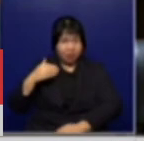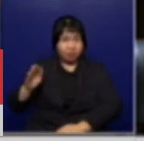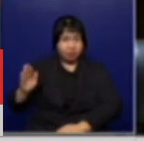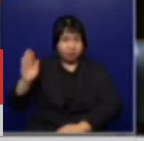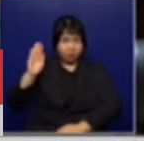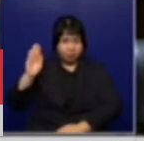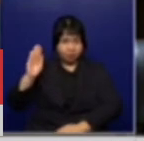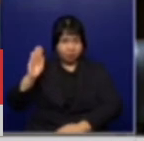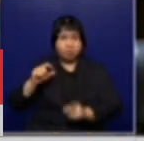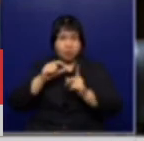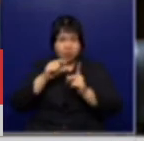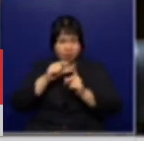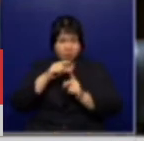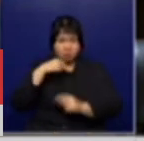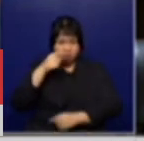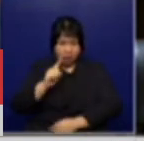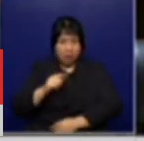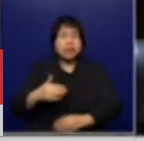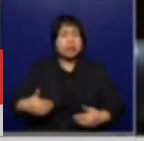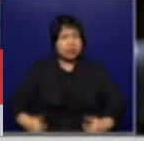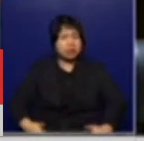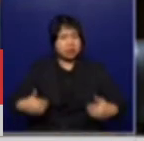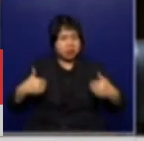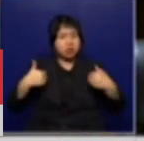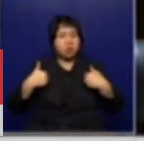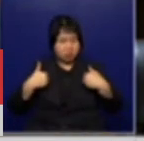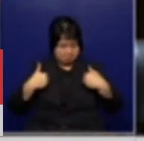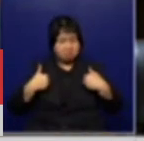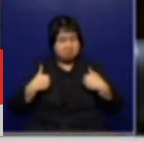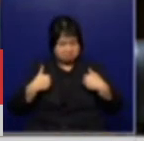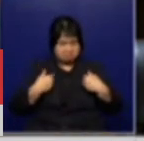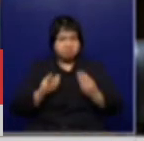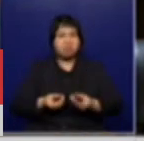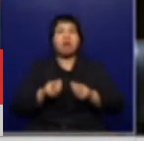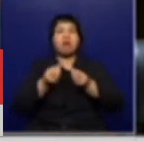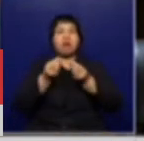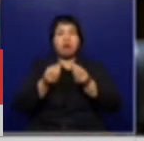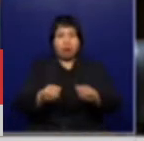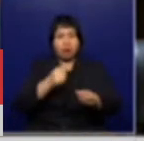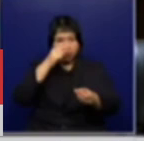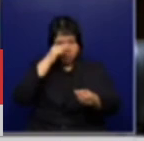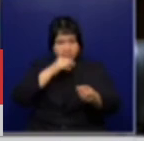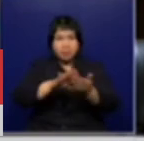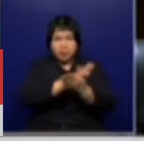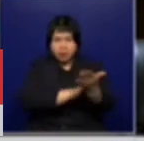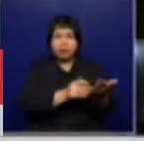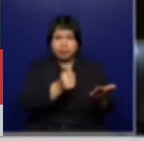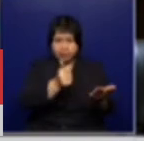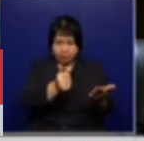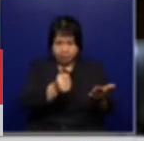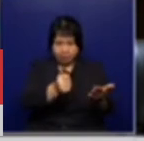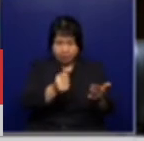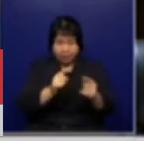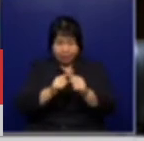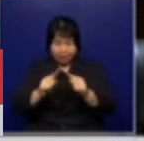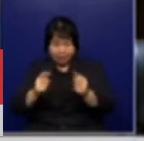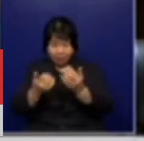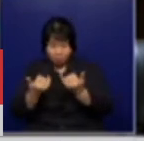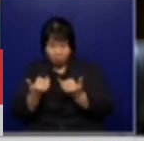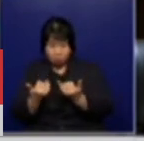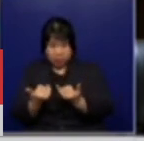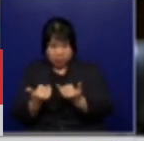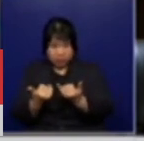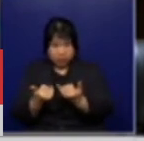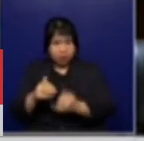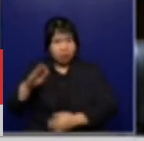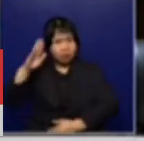ไว้ว่าแม้แต่ชีวิตท่านก็สามารถพลีเพื่อแผ่นดินนี้ได้ค่ะแต่วันนี้พลเอกประยุท